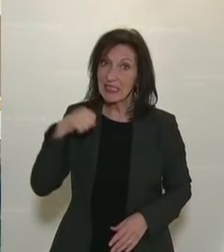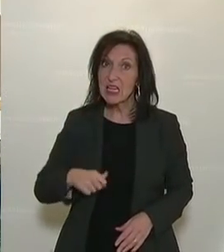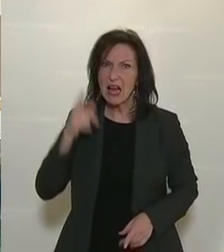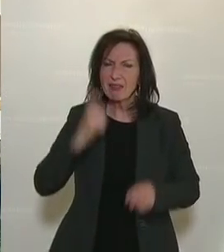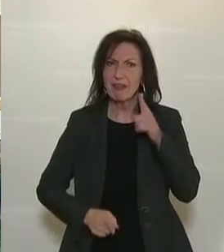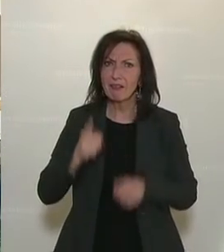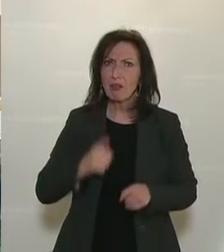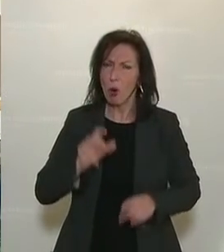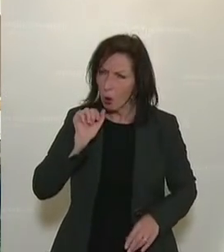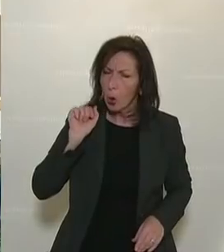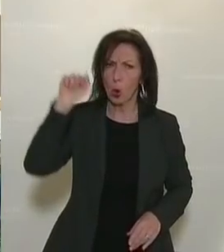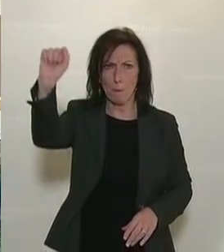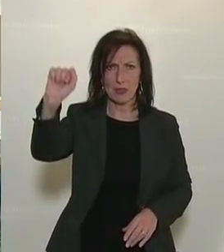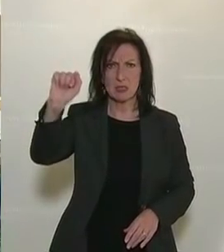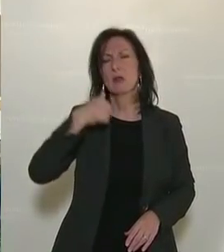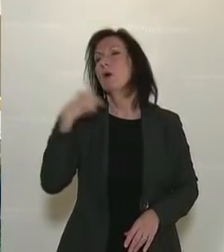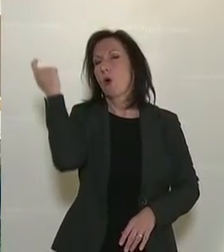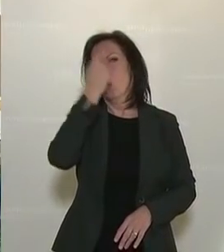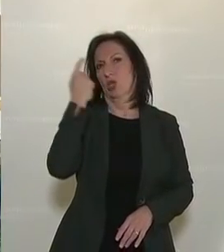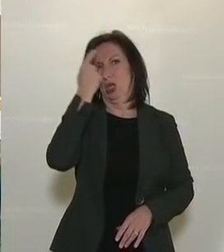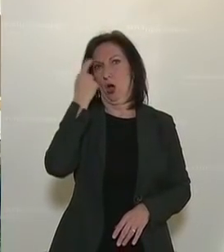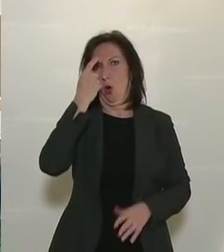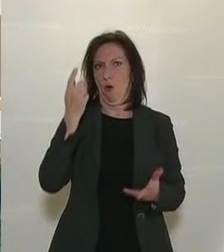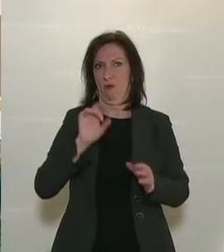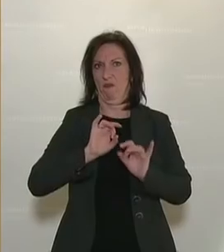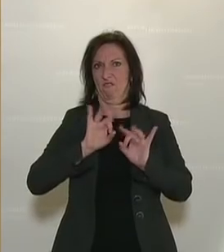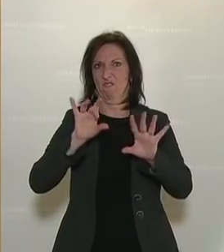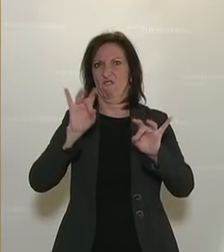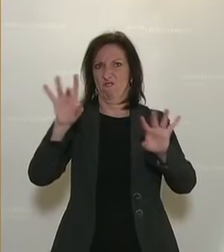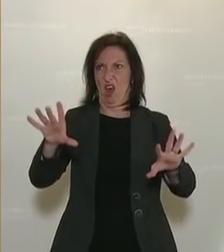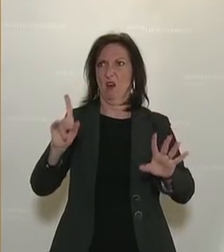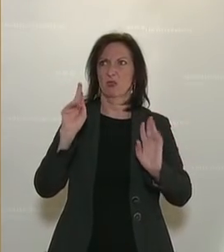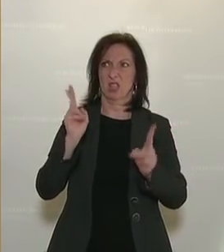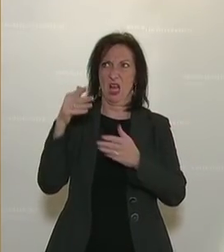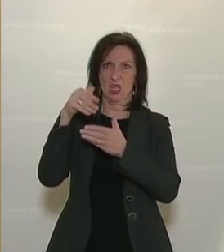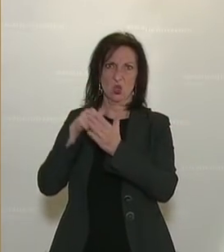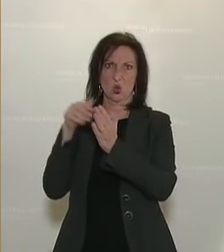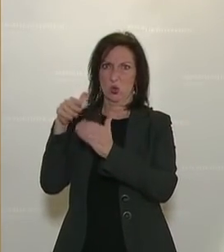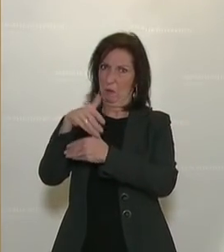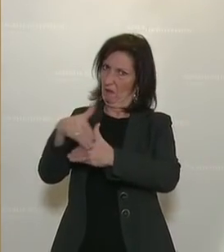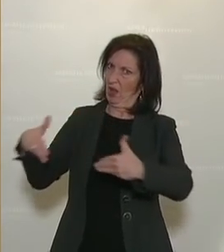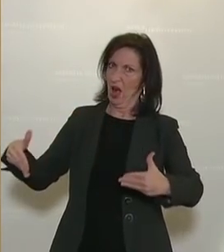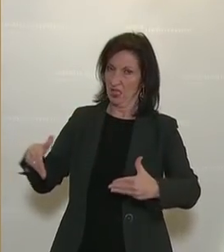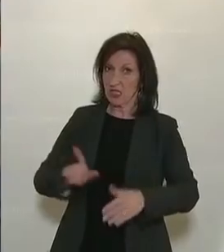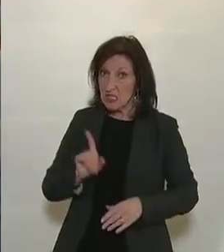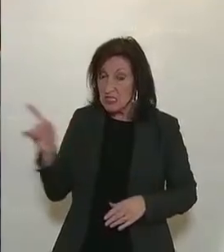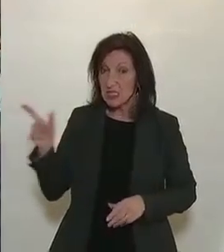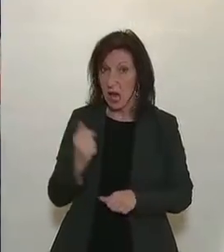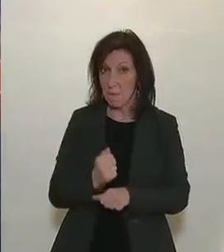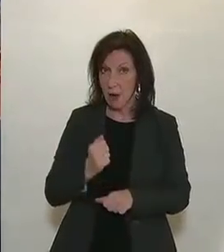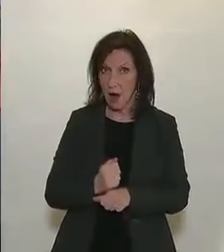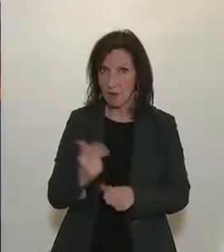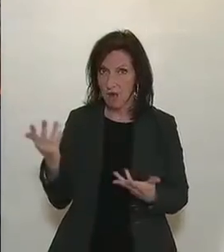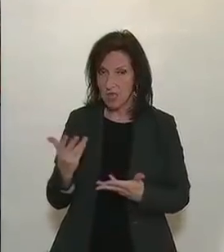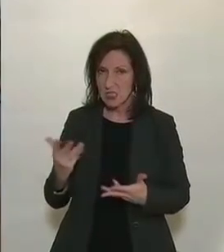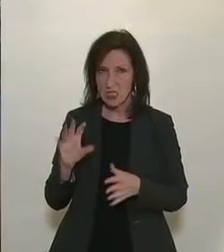Diktatur und ich hoffe schon, dass wir uns sehr, sehr scharf von diesen Systemen abgrenzen, meine sehr geehrten Damen und Herren. Das, was Sie machen, ist eine